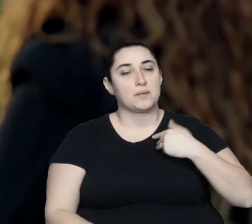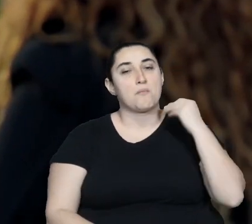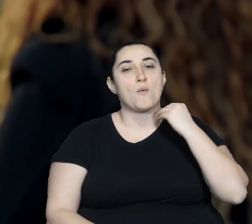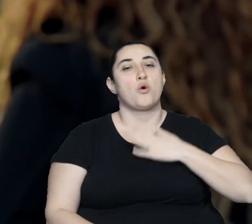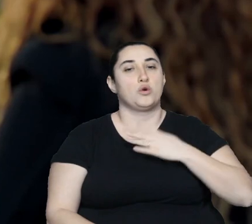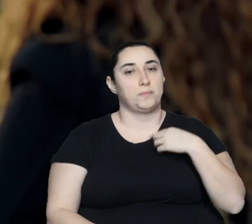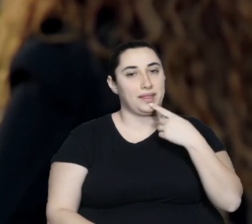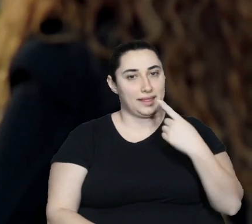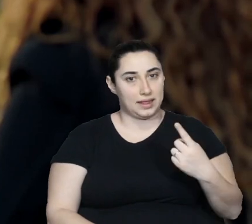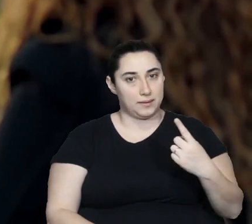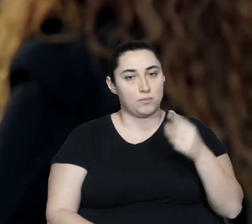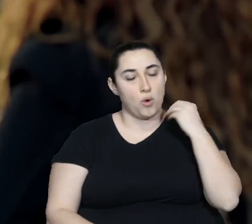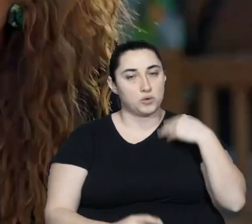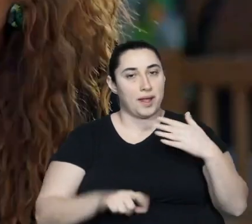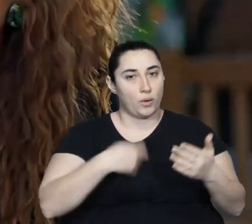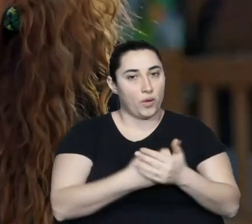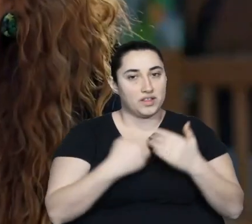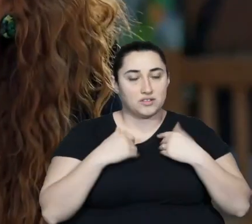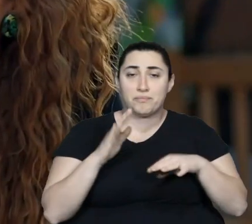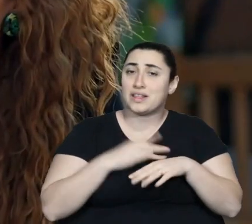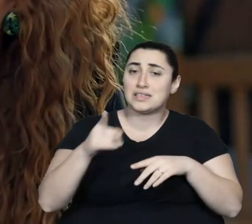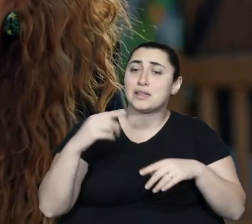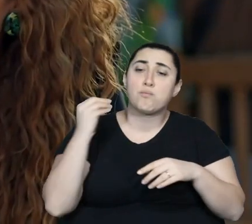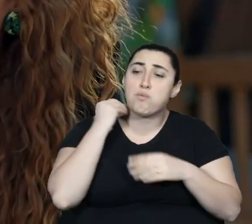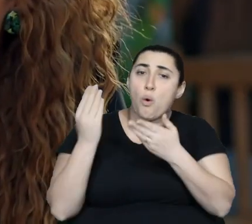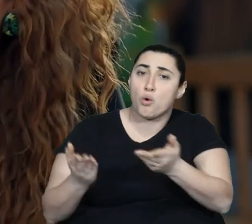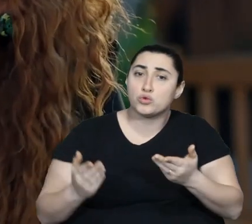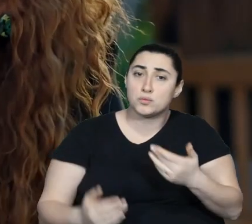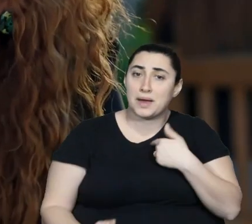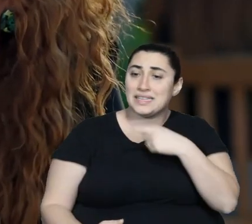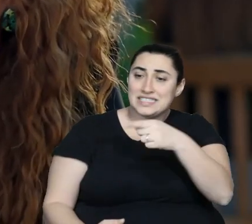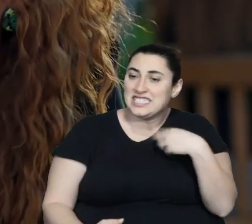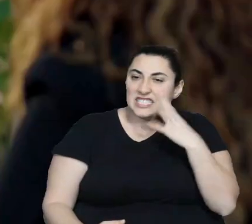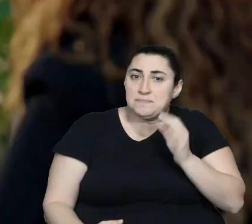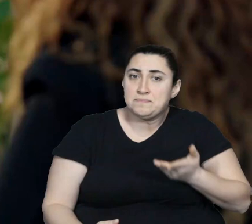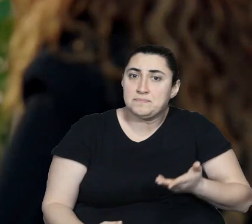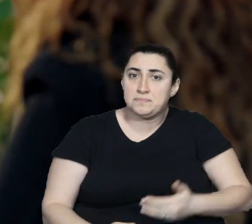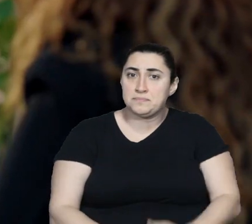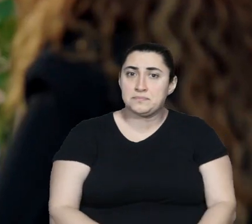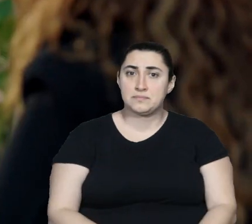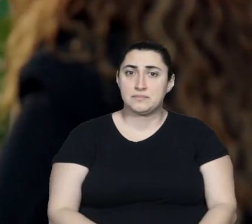dedim. O borcu ben ödeyeceğim. Niye senin borcun olsun İbrahim? Ben senin neyinim ki?